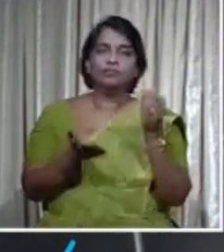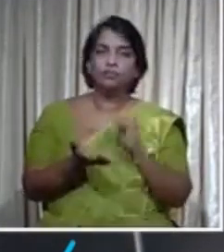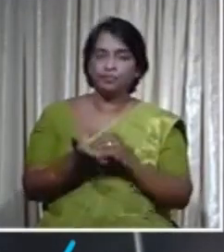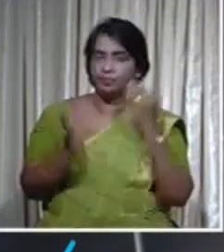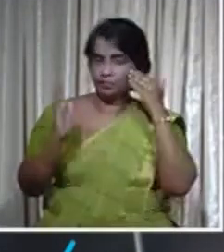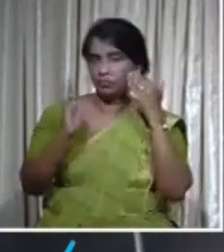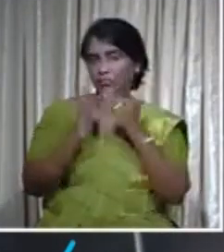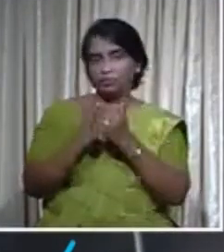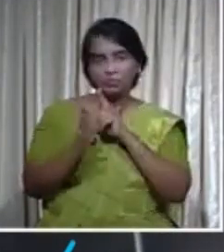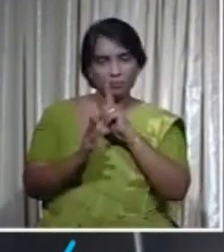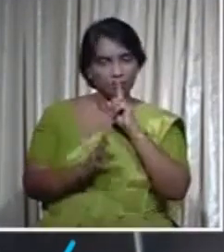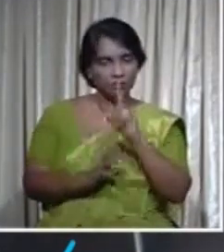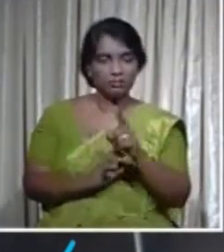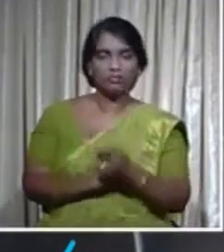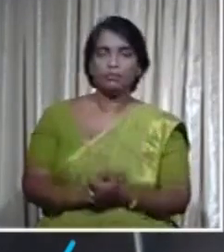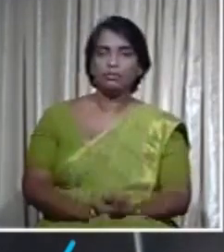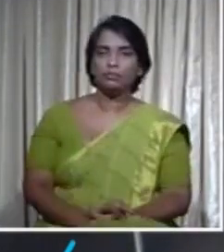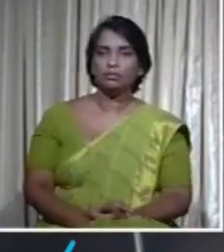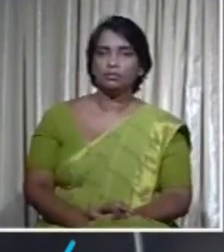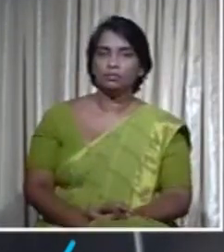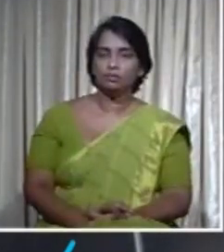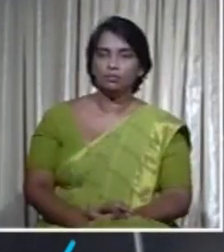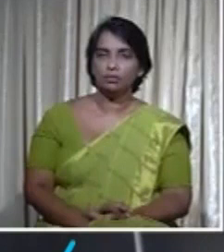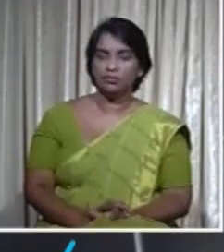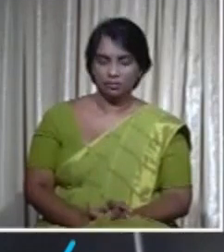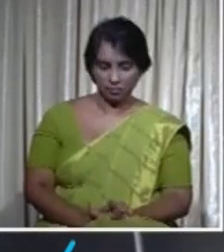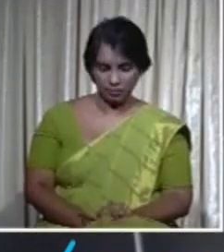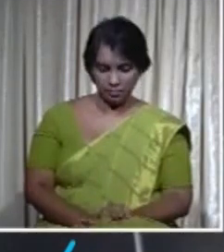புத்த மதங்களுக்கு விகாரைகள்